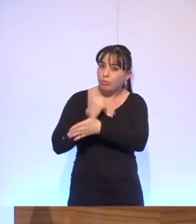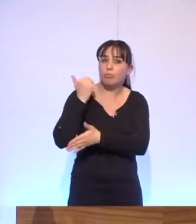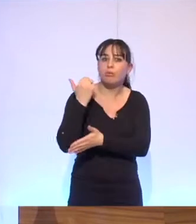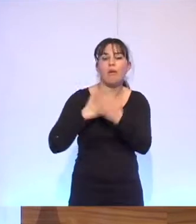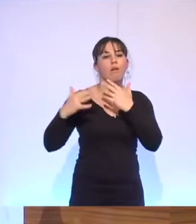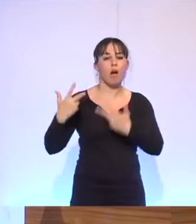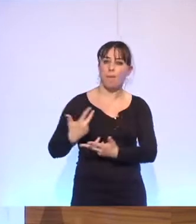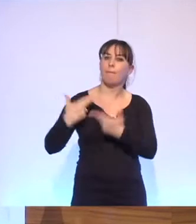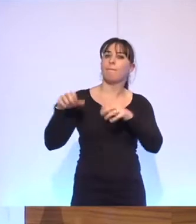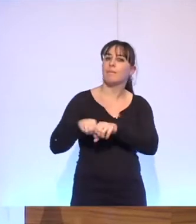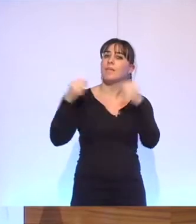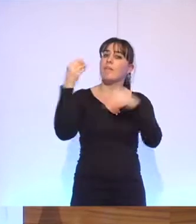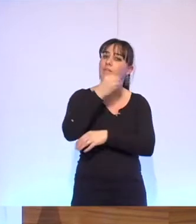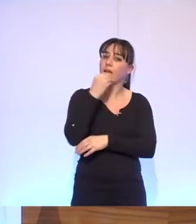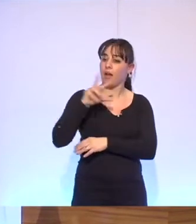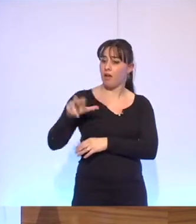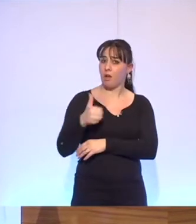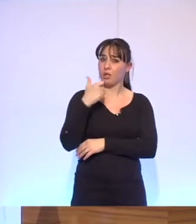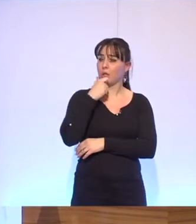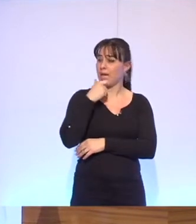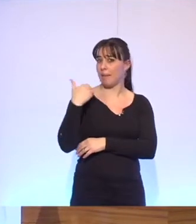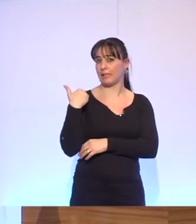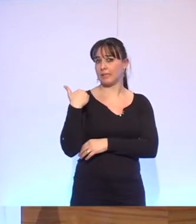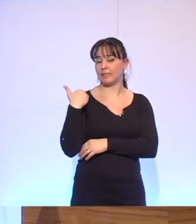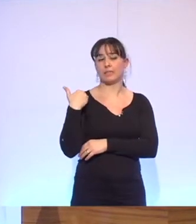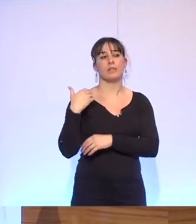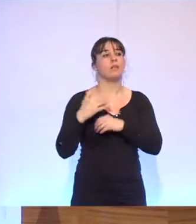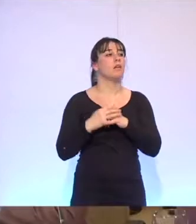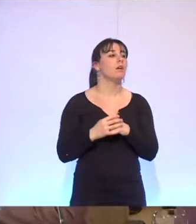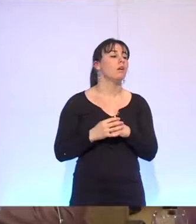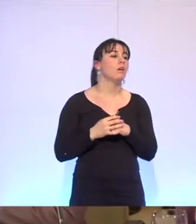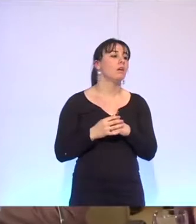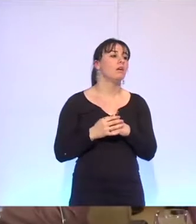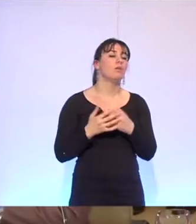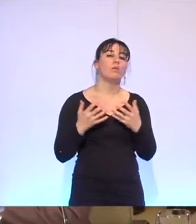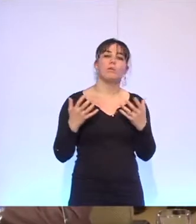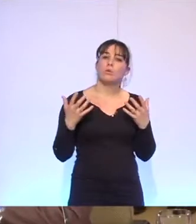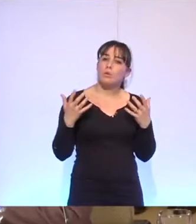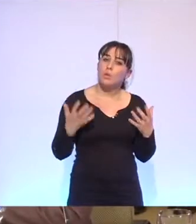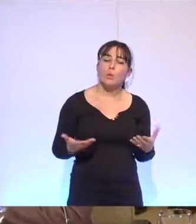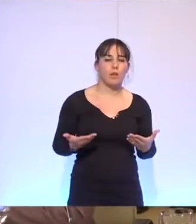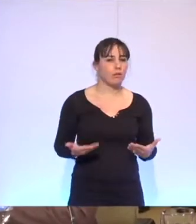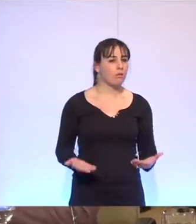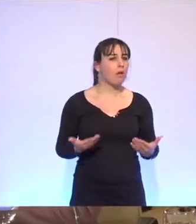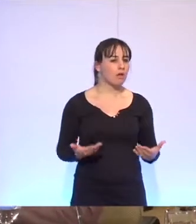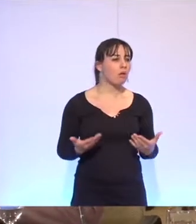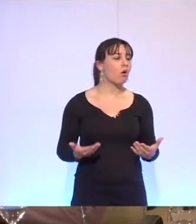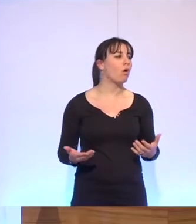hivernale était là au 31 mars. Je souhaite donner la parole